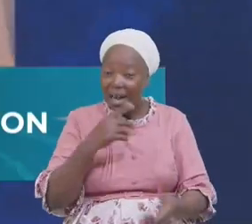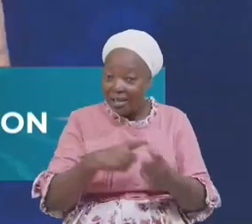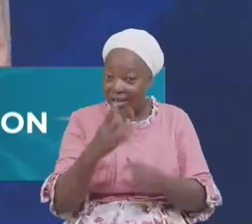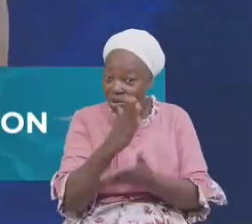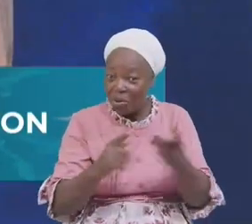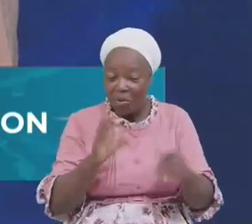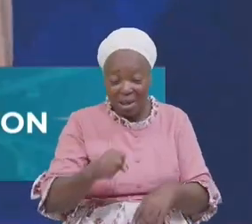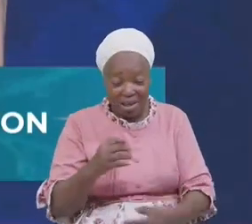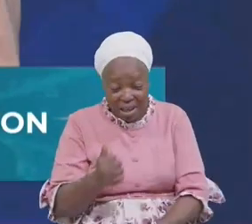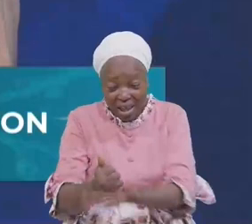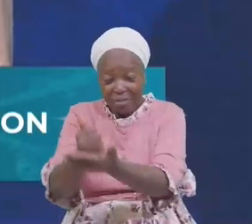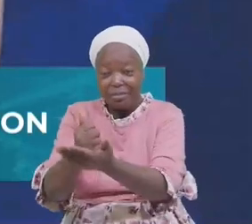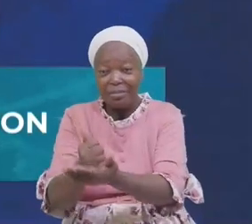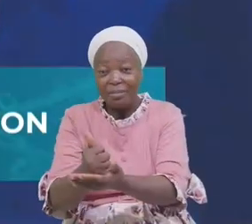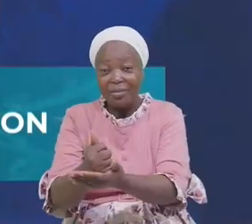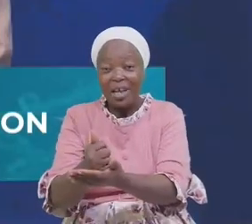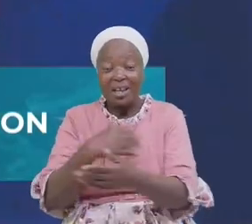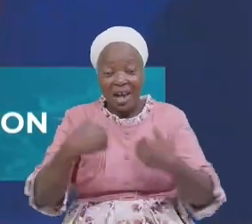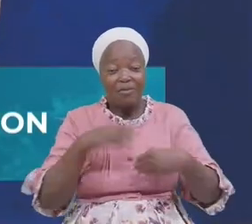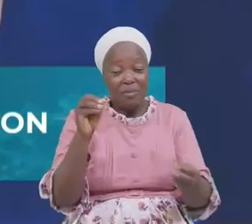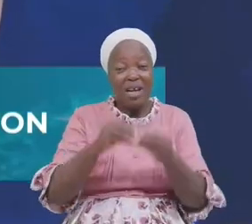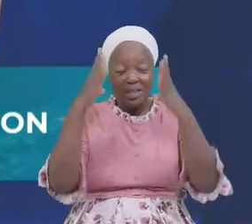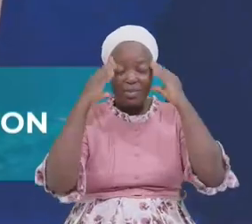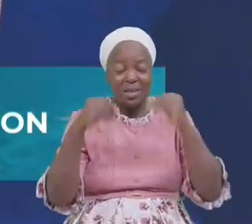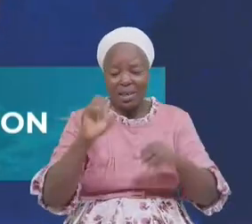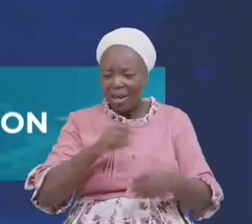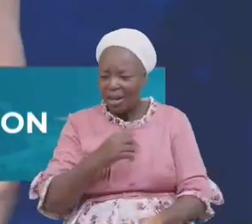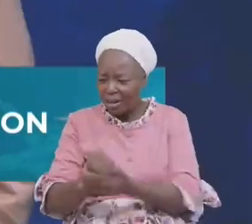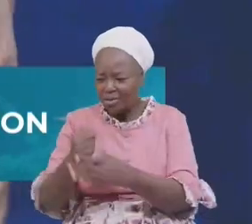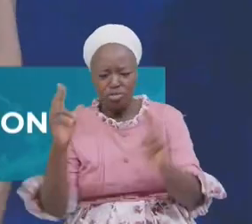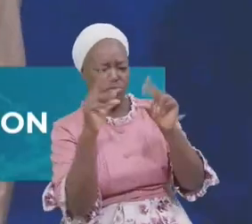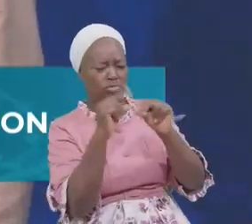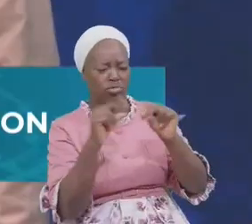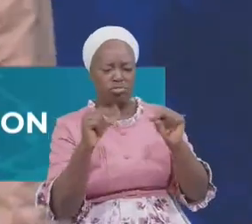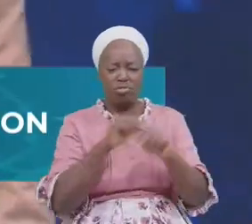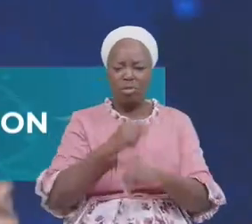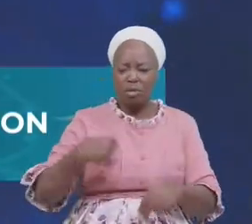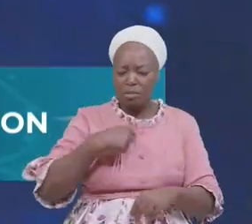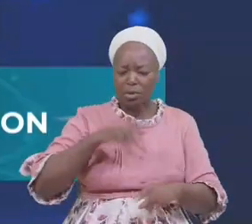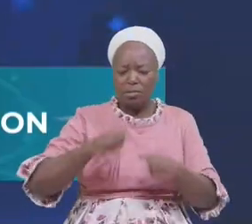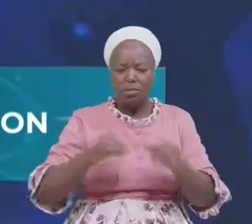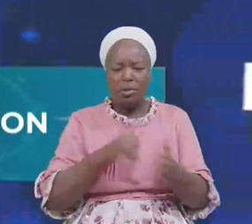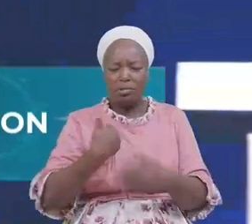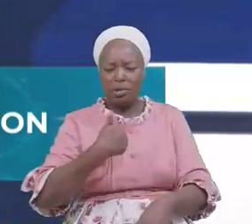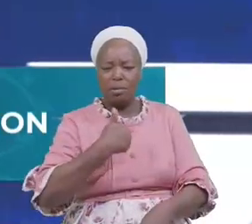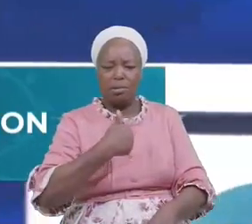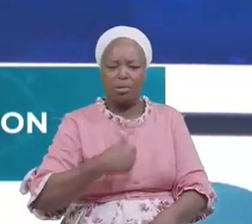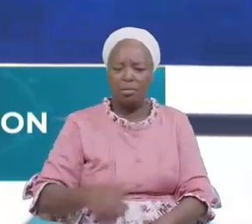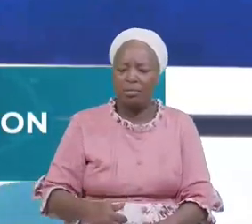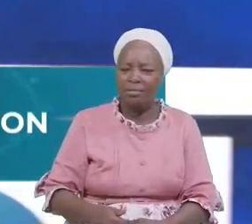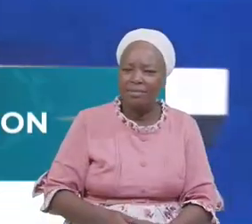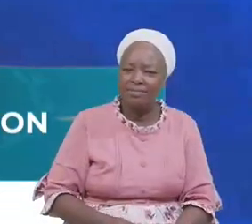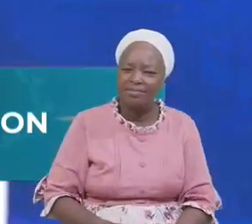Et quelqu'un qui peut le fait et qu'il a laissé pour le faire. Non, non, non, non, laisse-moi, je vais me débrouiller tout seul.